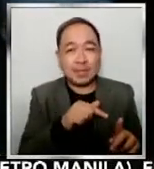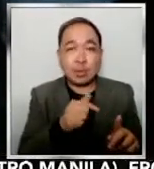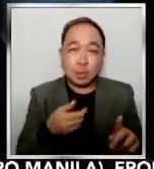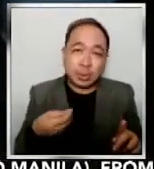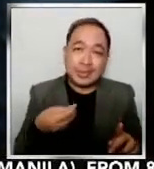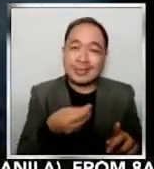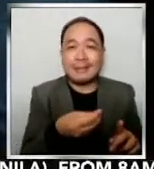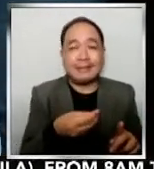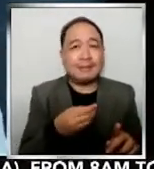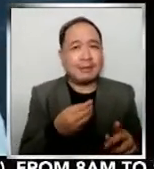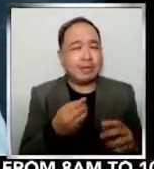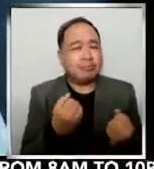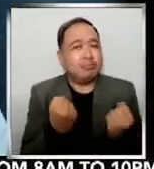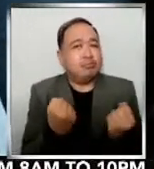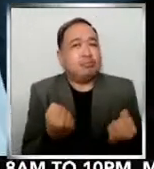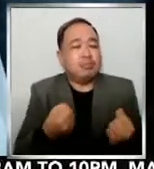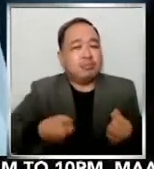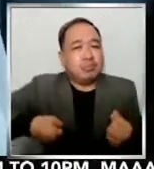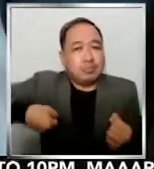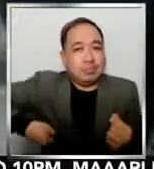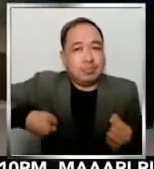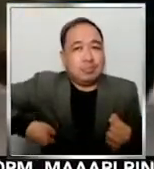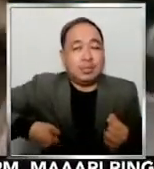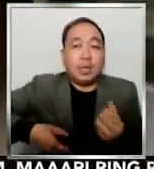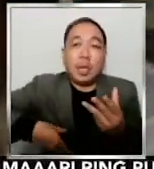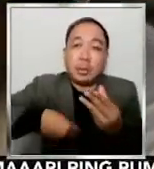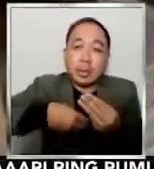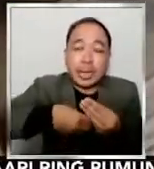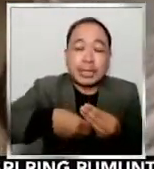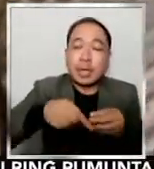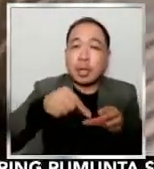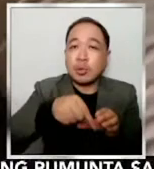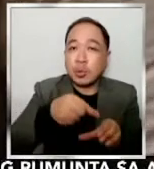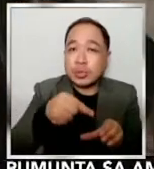grocery packs at school supplies para naman sa kanyang anak.